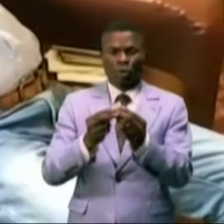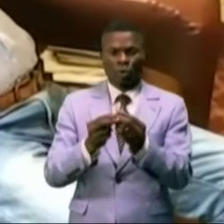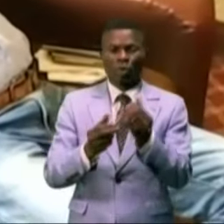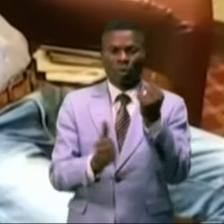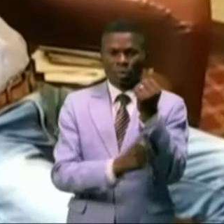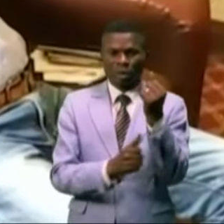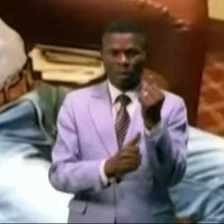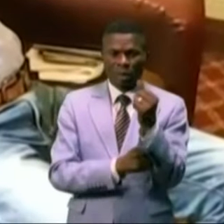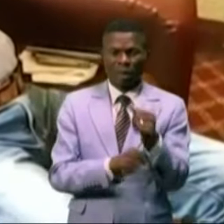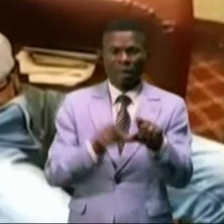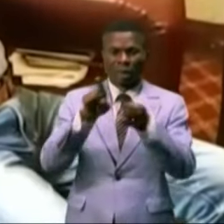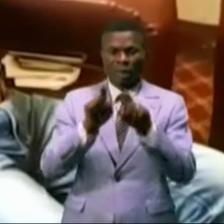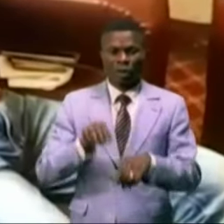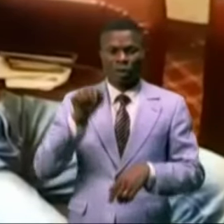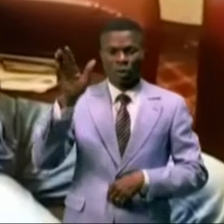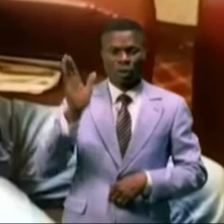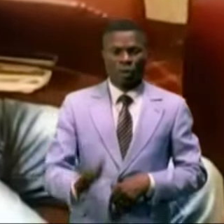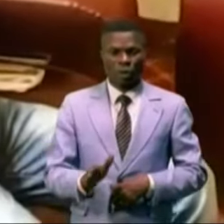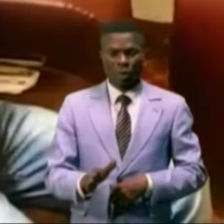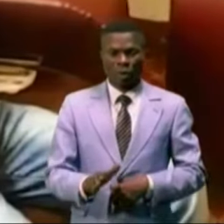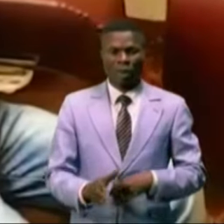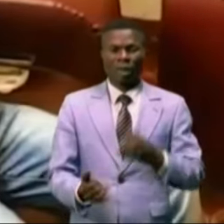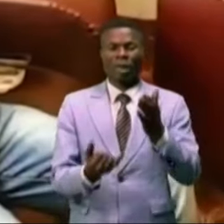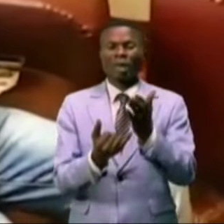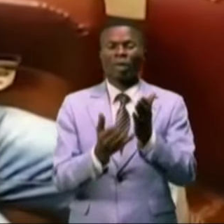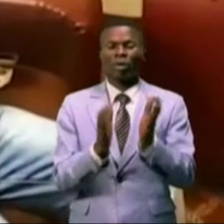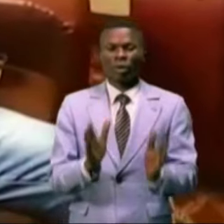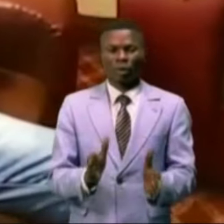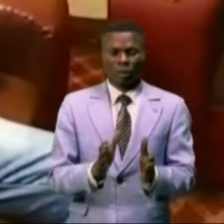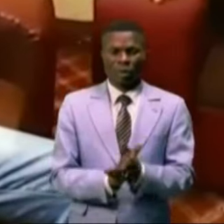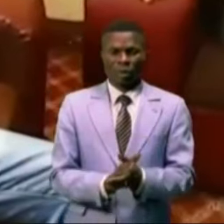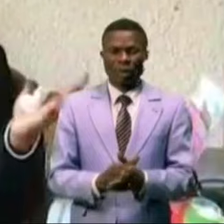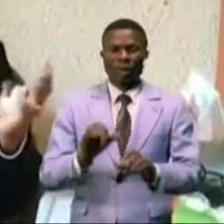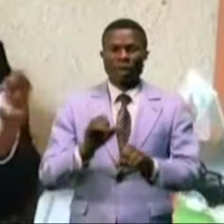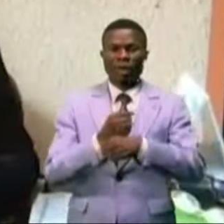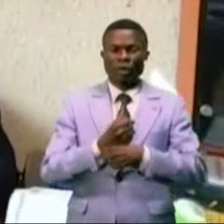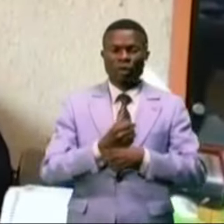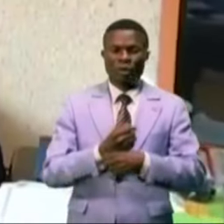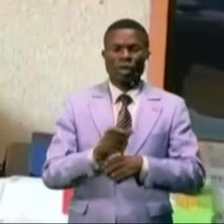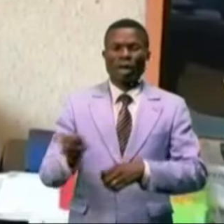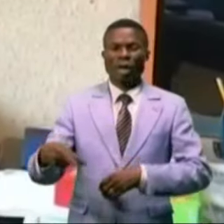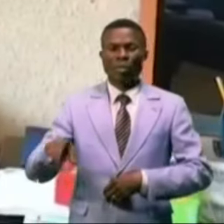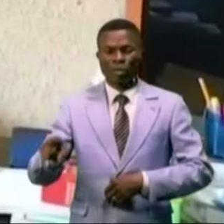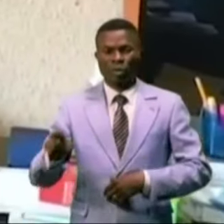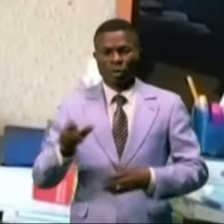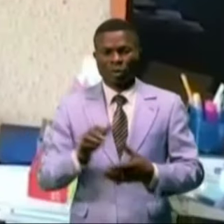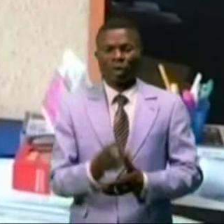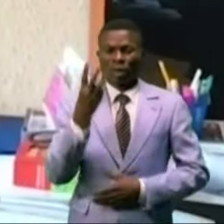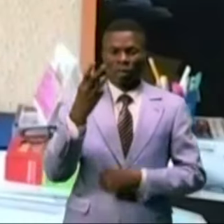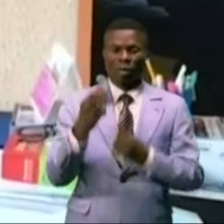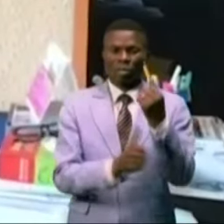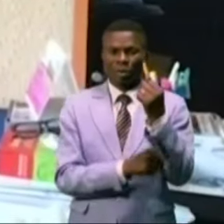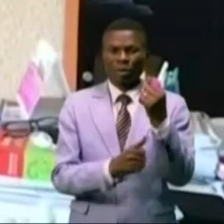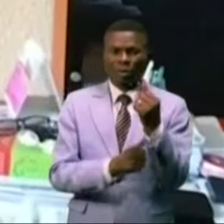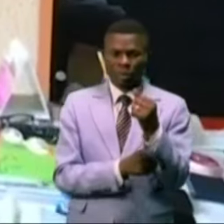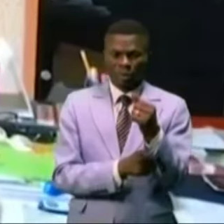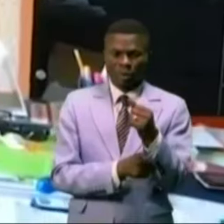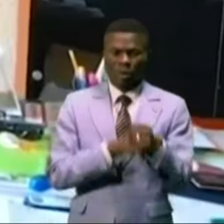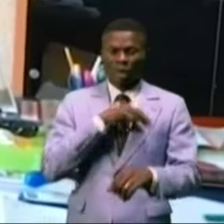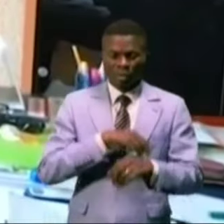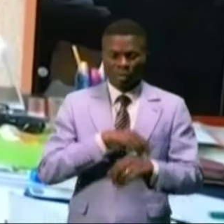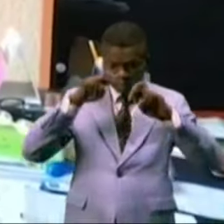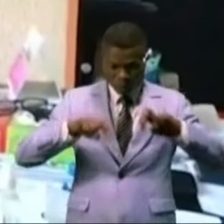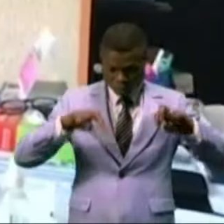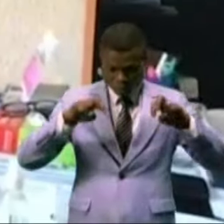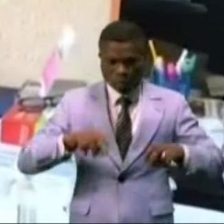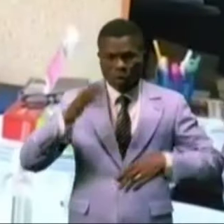le sous-directeur Arthur Fangiem des stations provinciales. Les trois ont une mission d'enquête